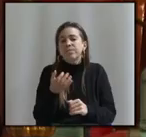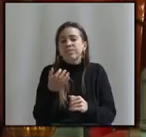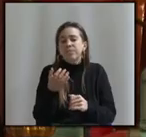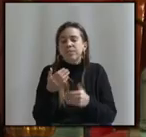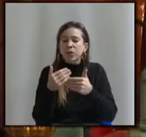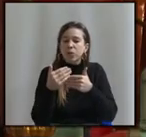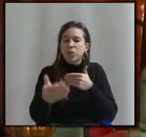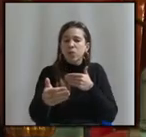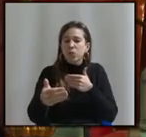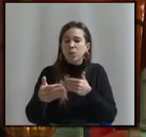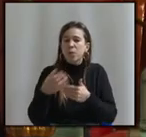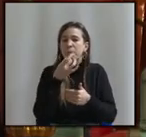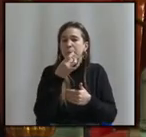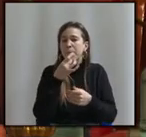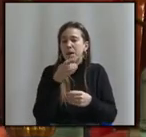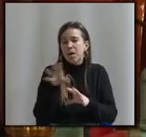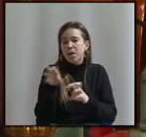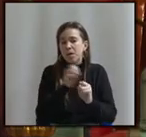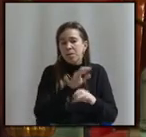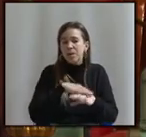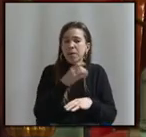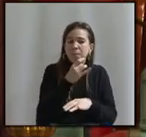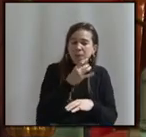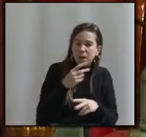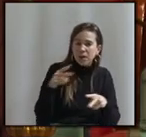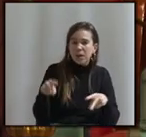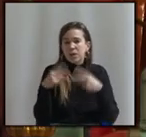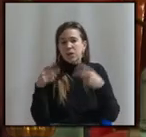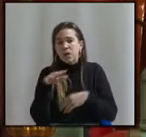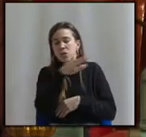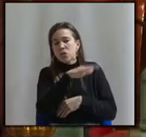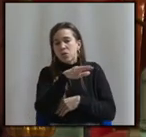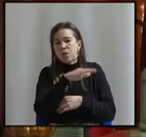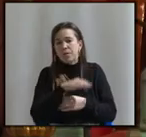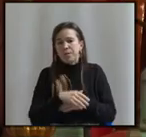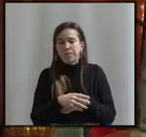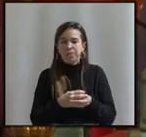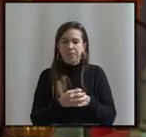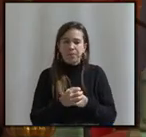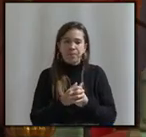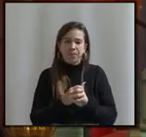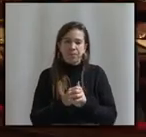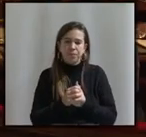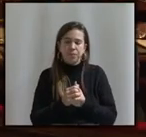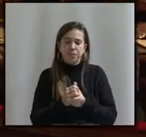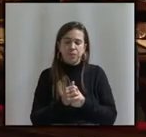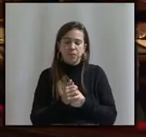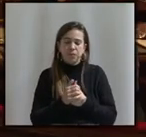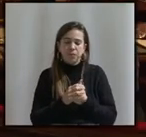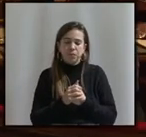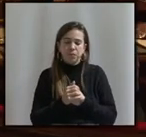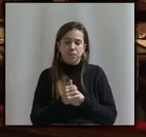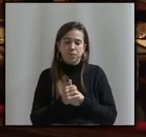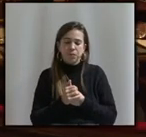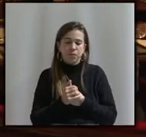que es presenti algú que pugui gestionar un bar-restaurant a la zona esportiva amb cara i ulls. Endavant, senyor Anglada.